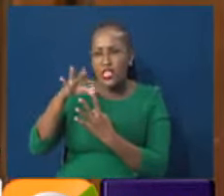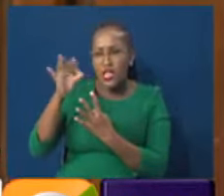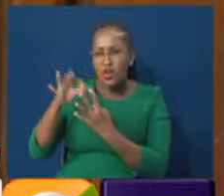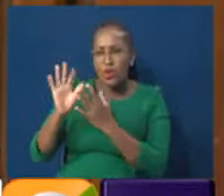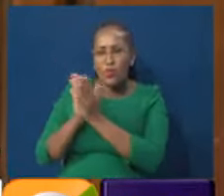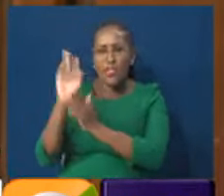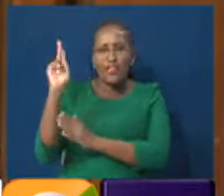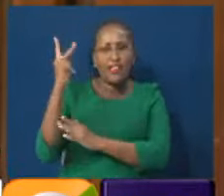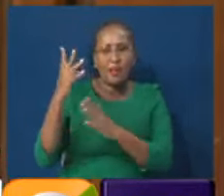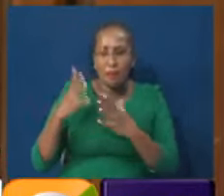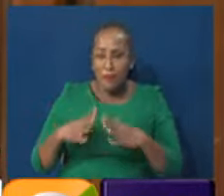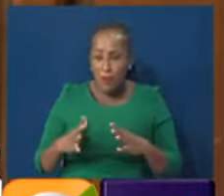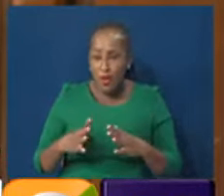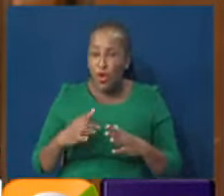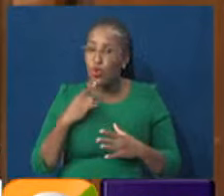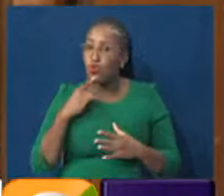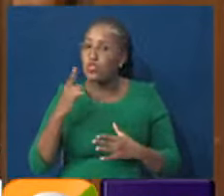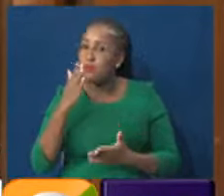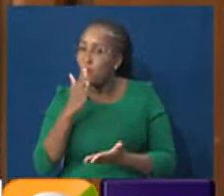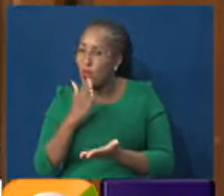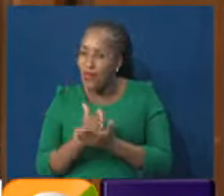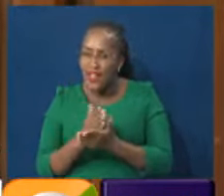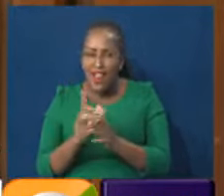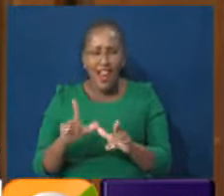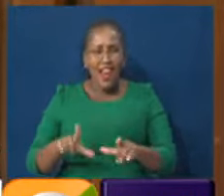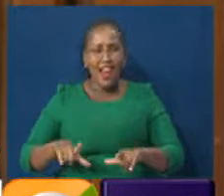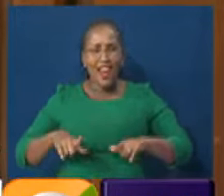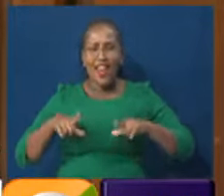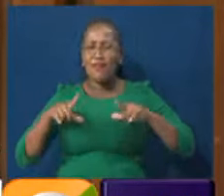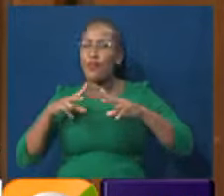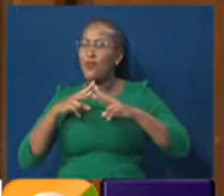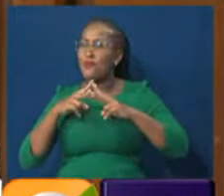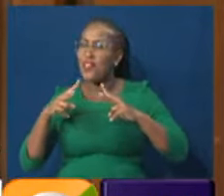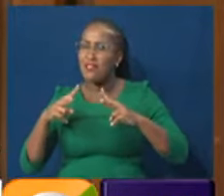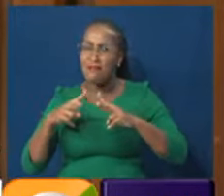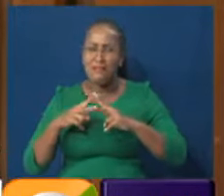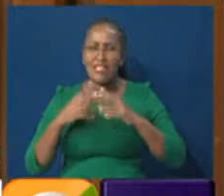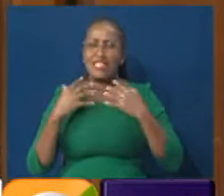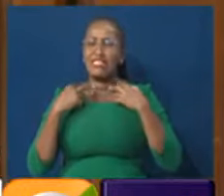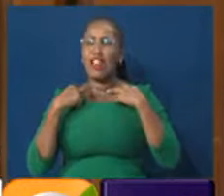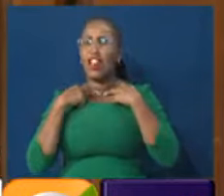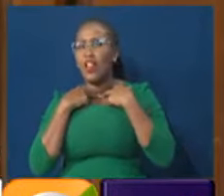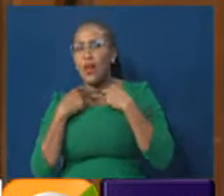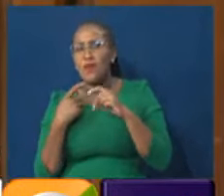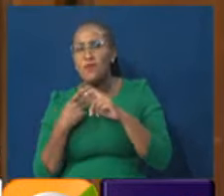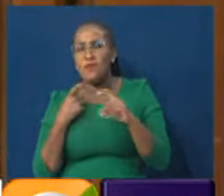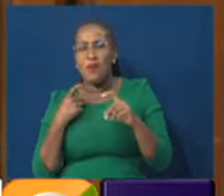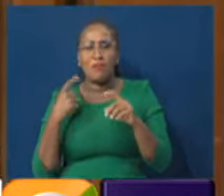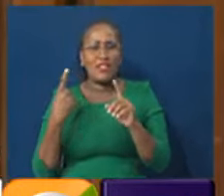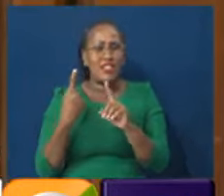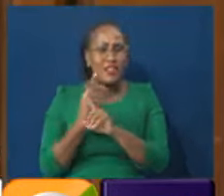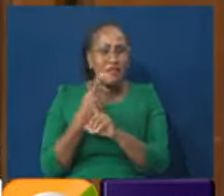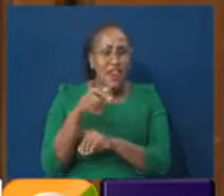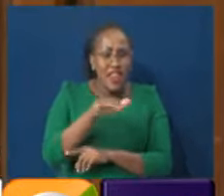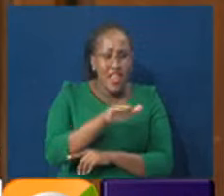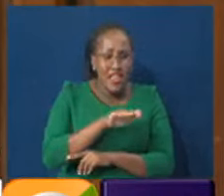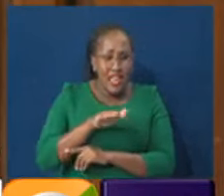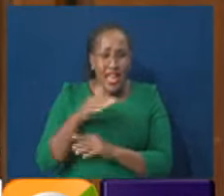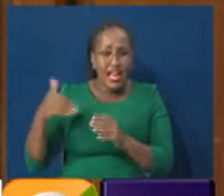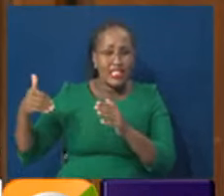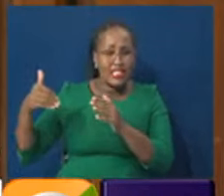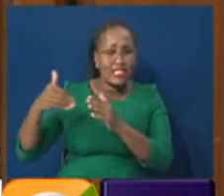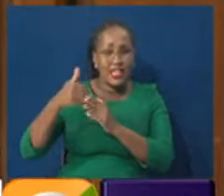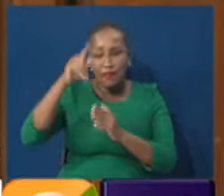wananchi. Kusema ukweli, maisha imebana watu kwa kupitia kutoka huko masinani mpaka hadi